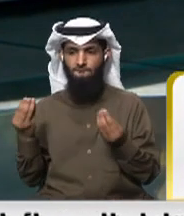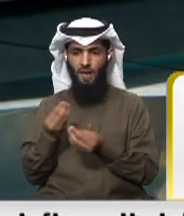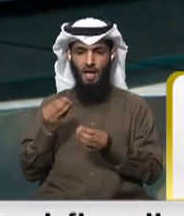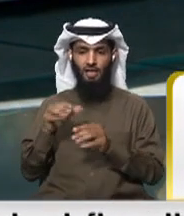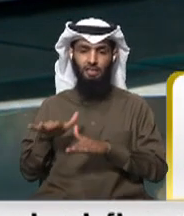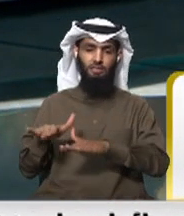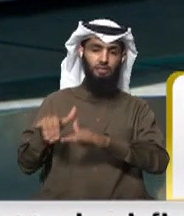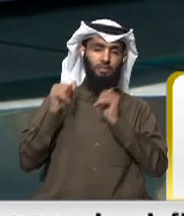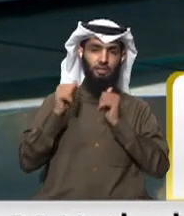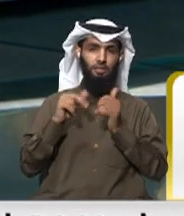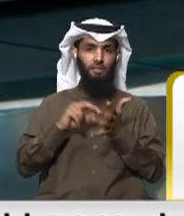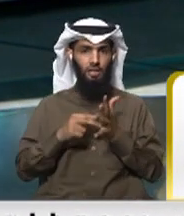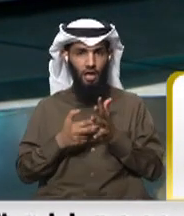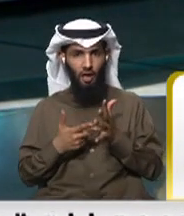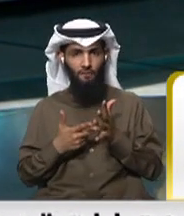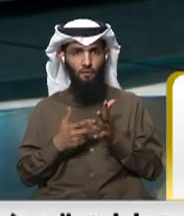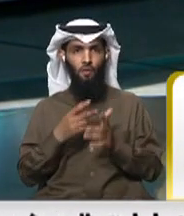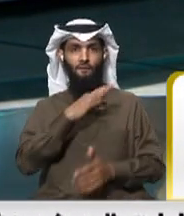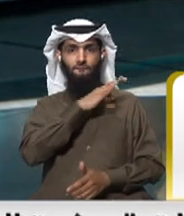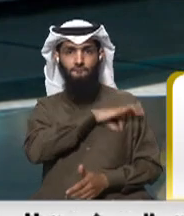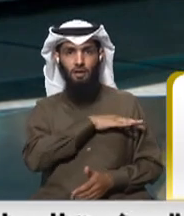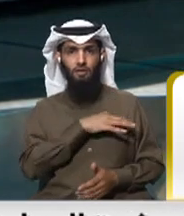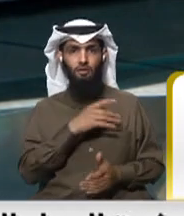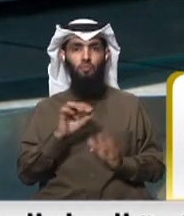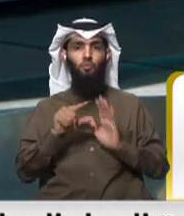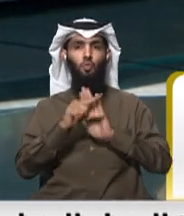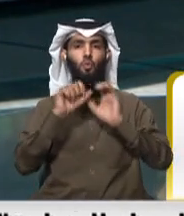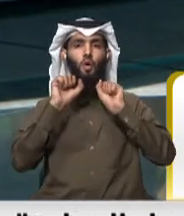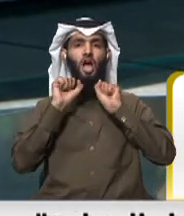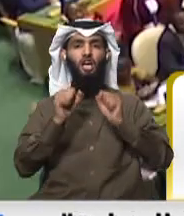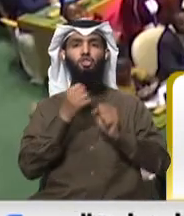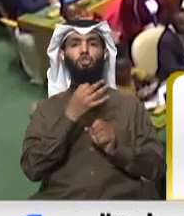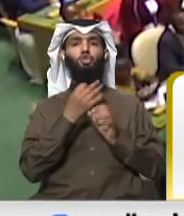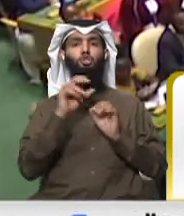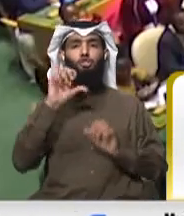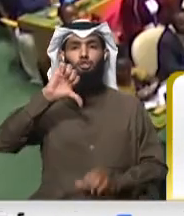التمويل من منظور النوع الاجتماعي.